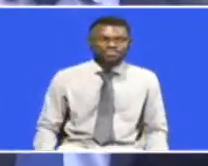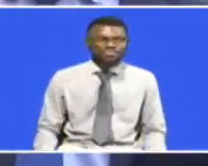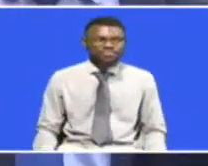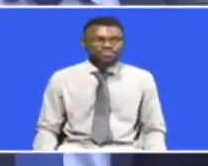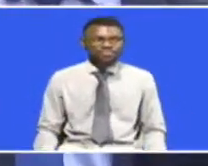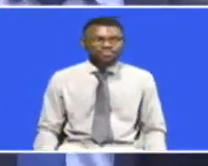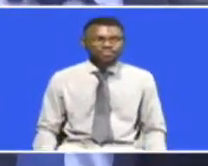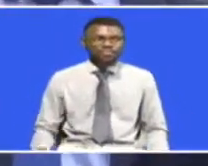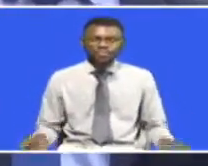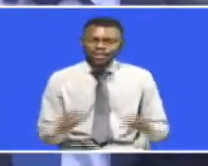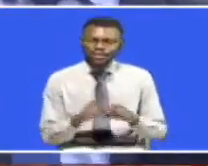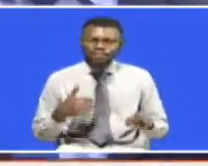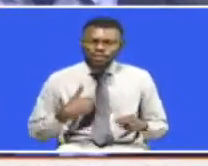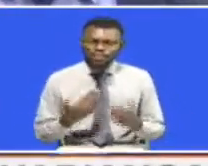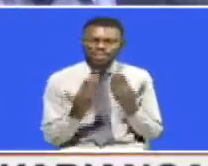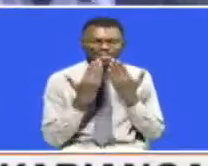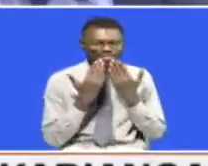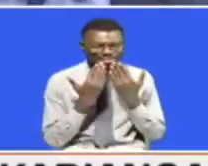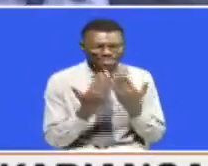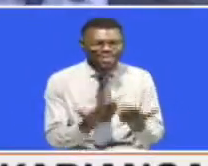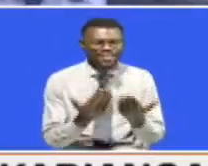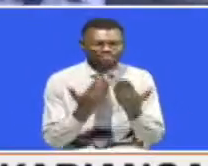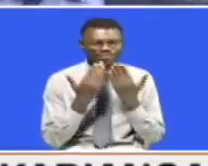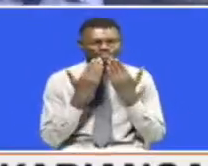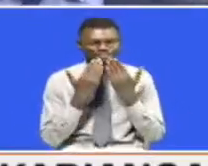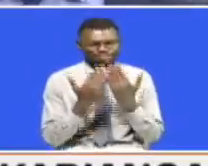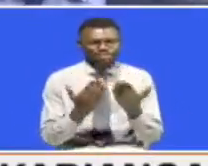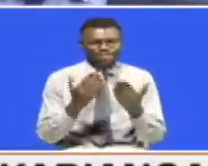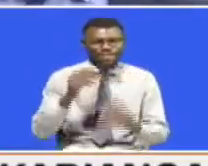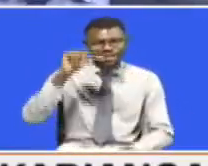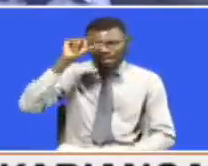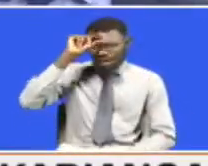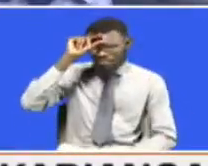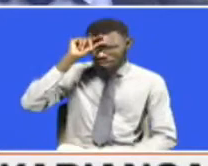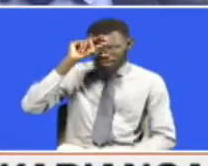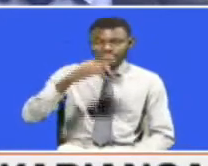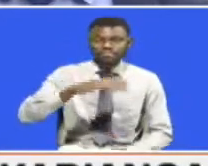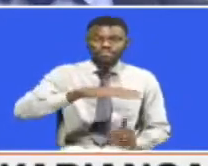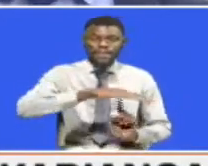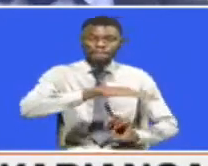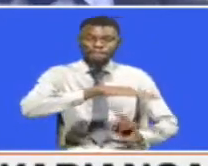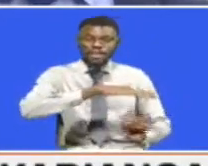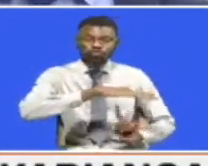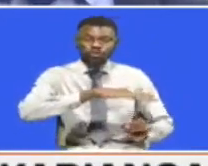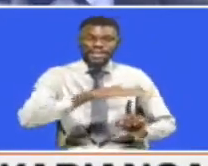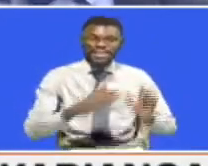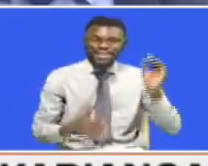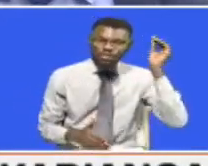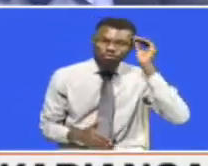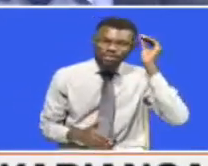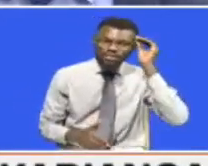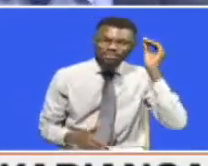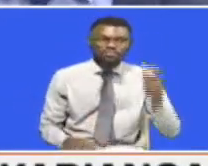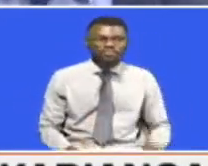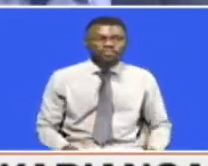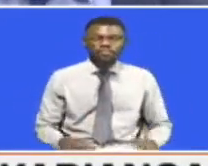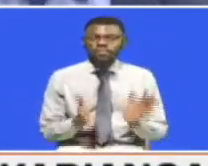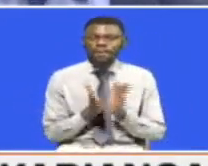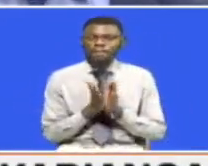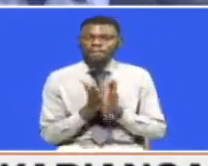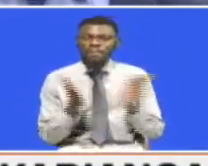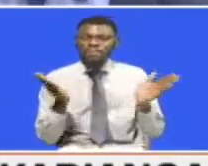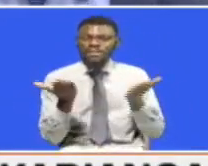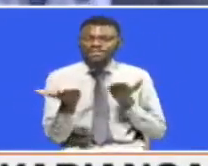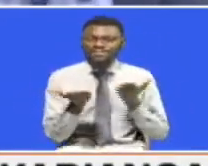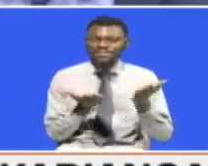I would like to thank the government, the Ministry of Education, the Public Service Commission